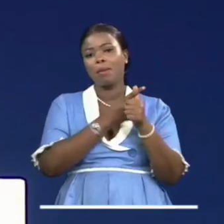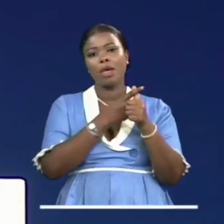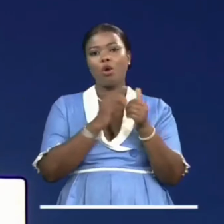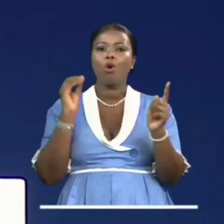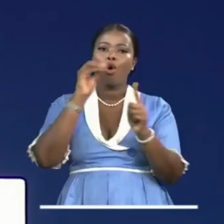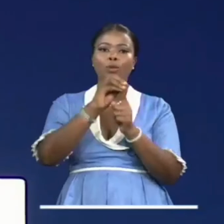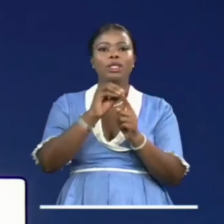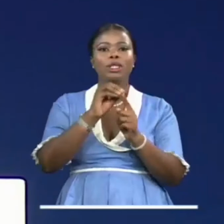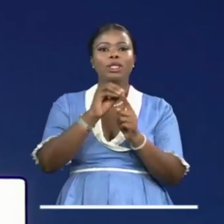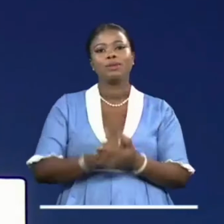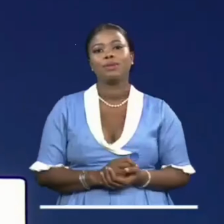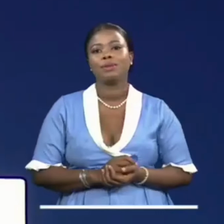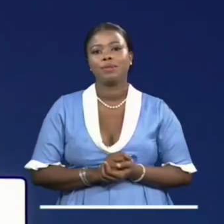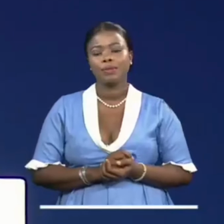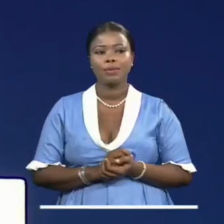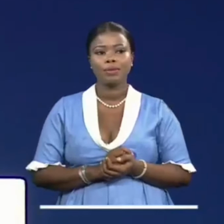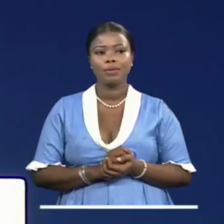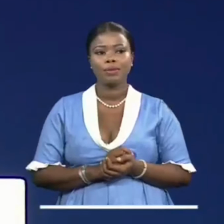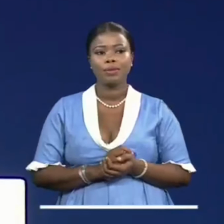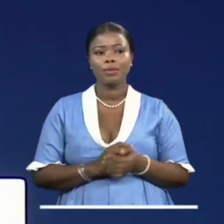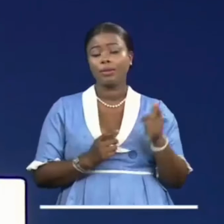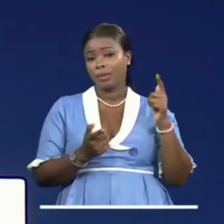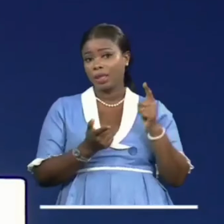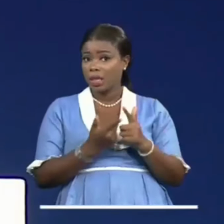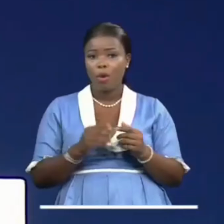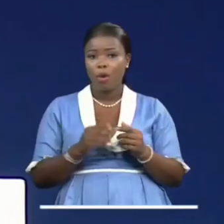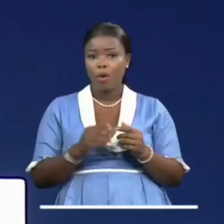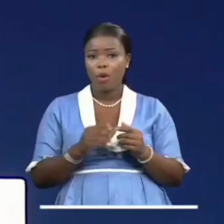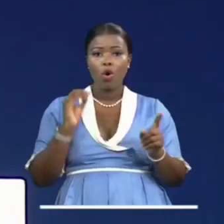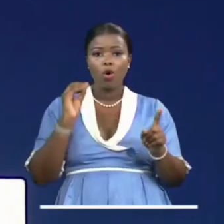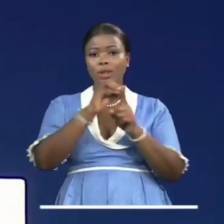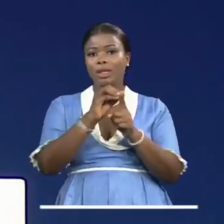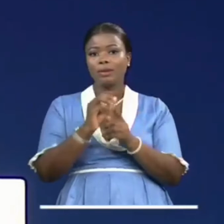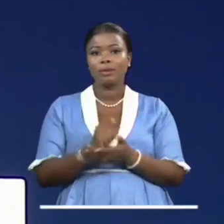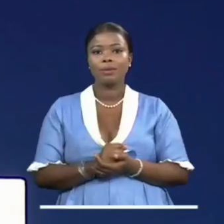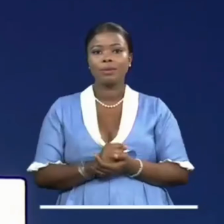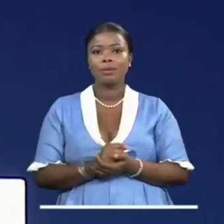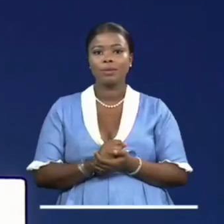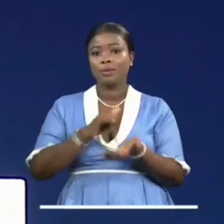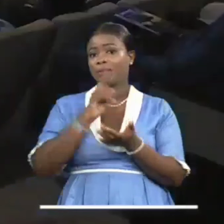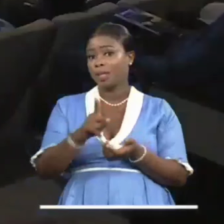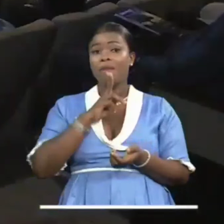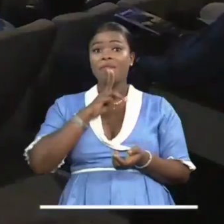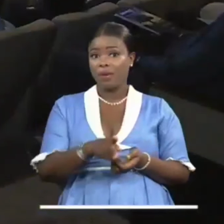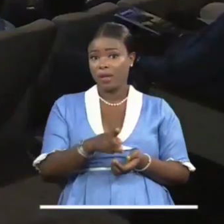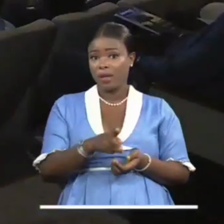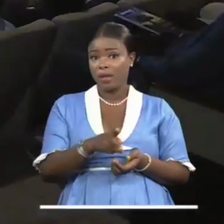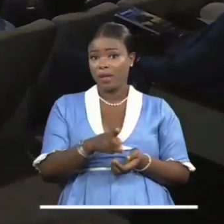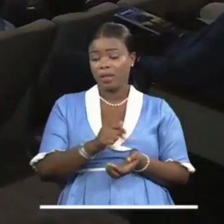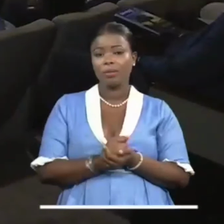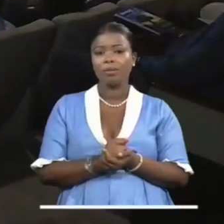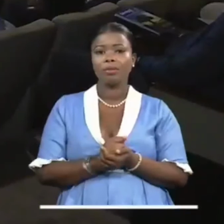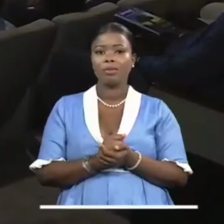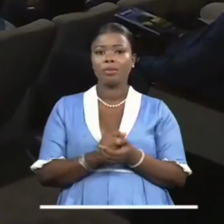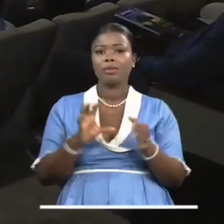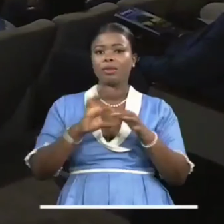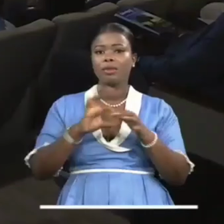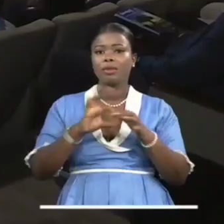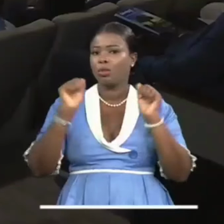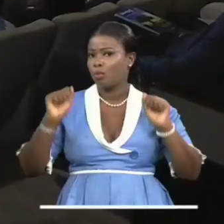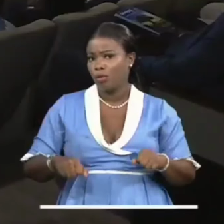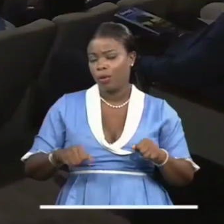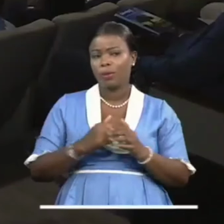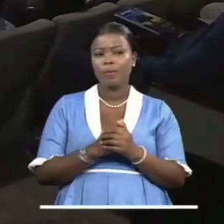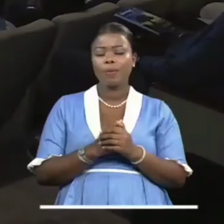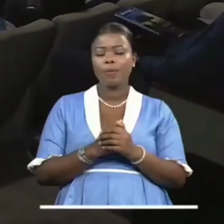objectif le deuxième objectif réalité de pouvoir promouvoir une gestion durable des